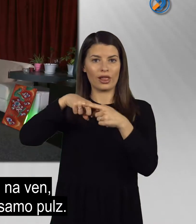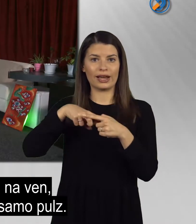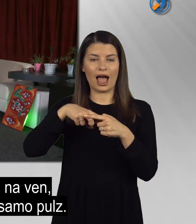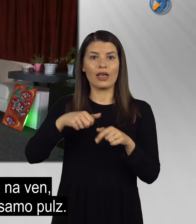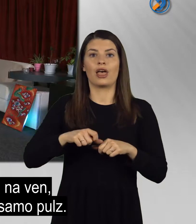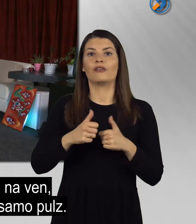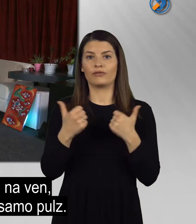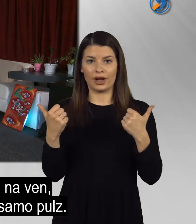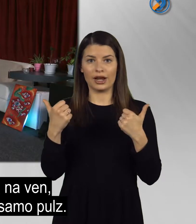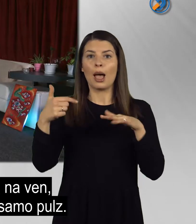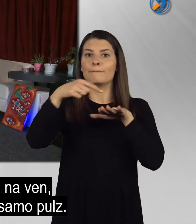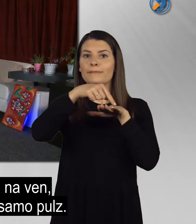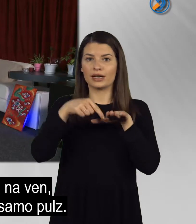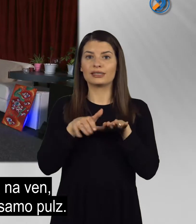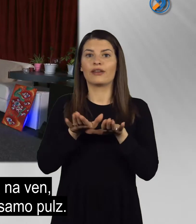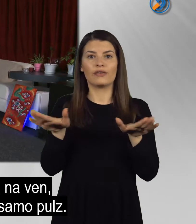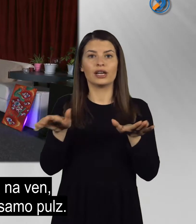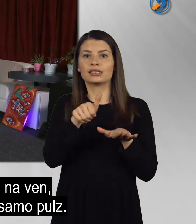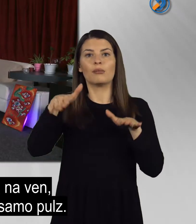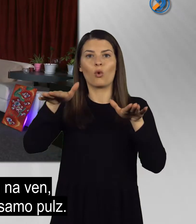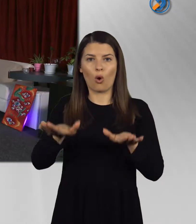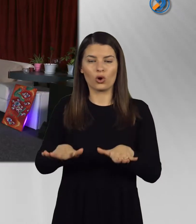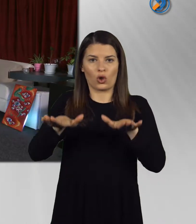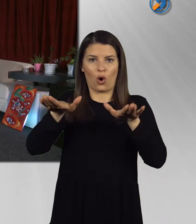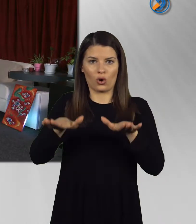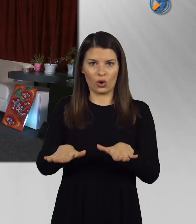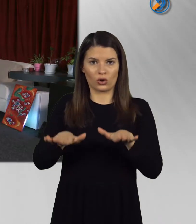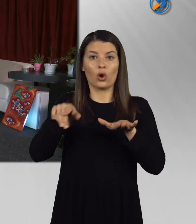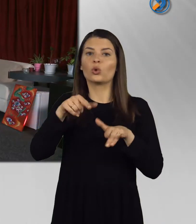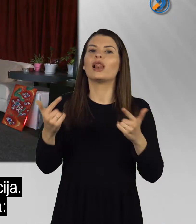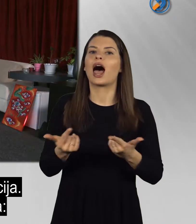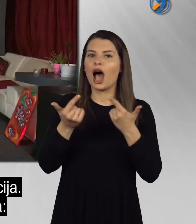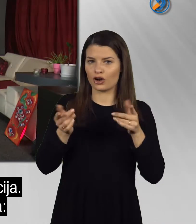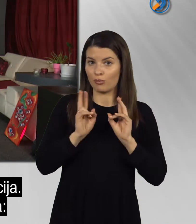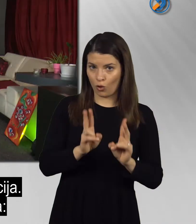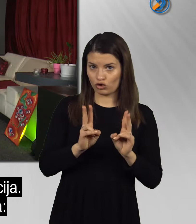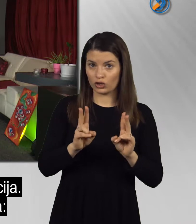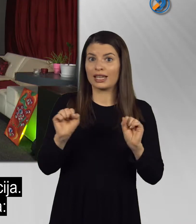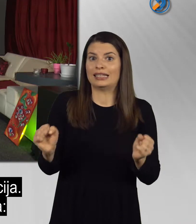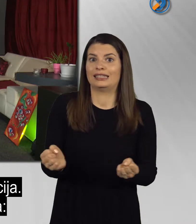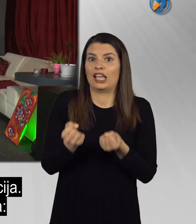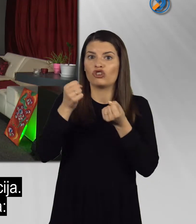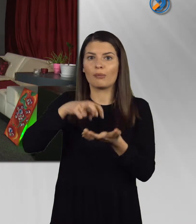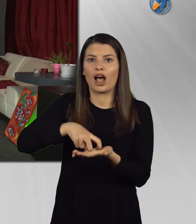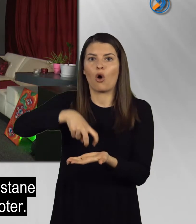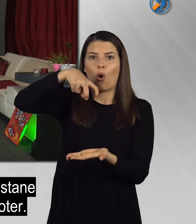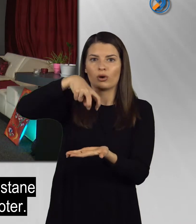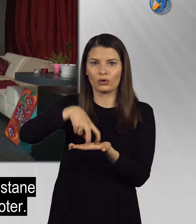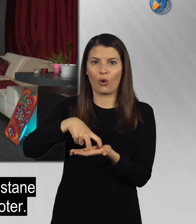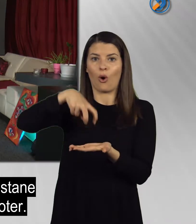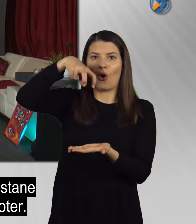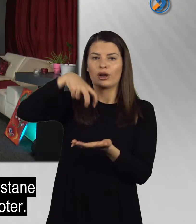Kolena na ven, prste na ven in imaš samo puls. To je lažja opcija. Težja opcija,